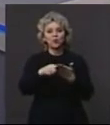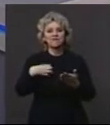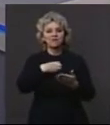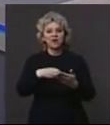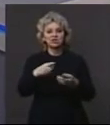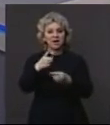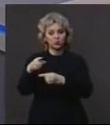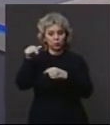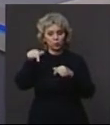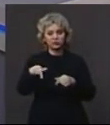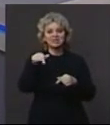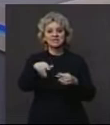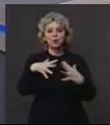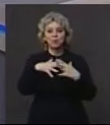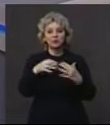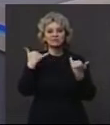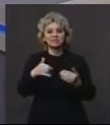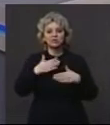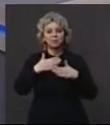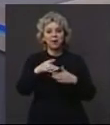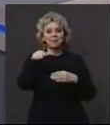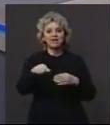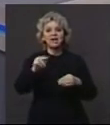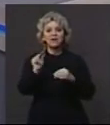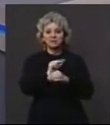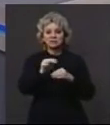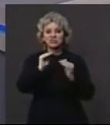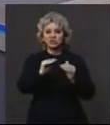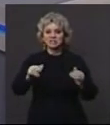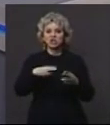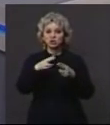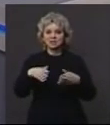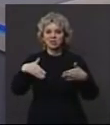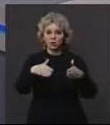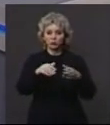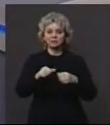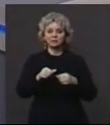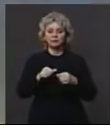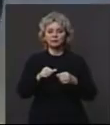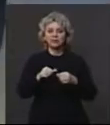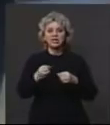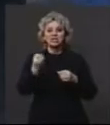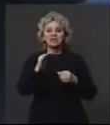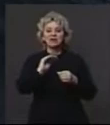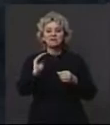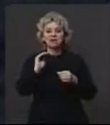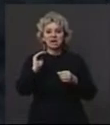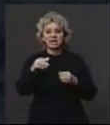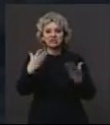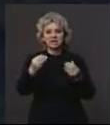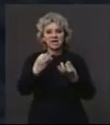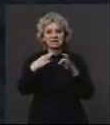важных огневых точках тех боев сегодня помогали воспитанники детской железной дороги. 14 февраля –